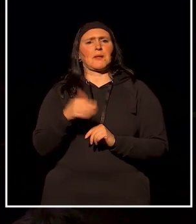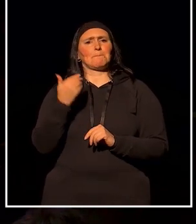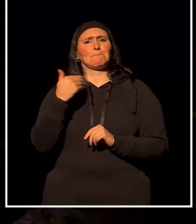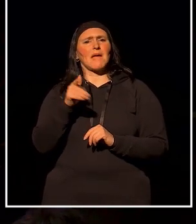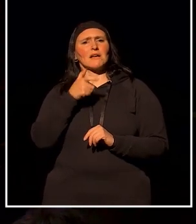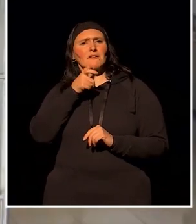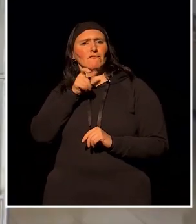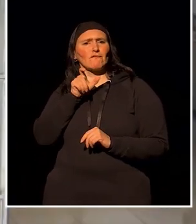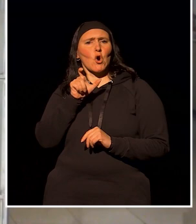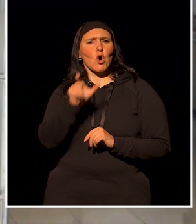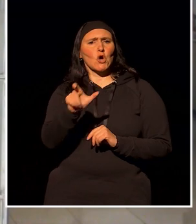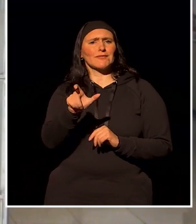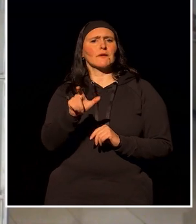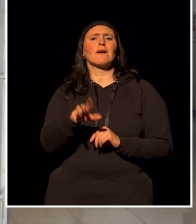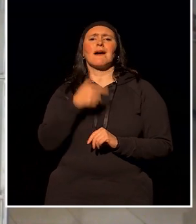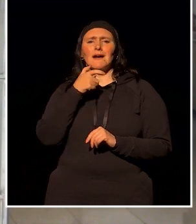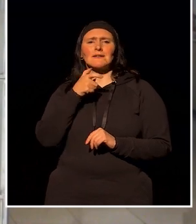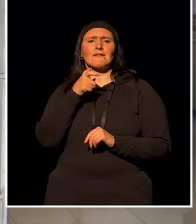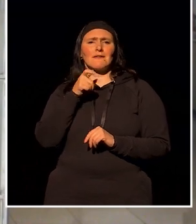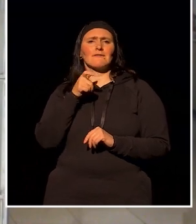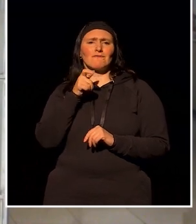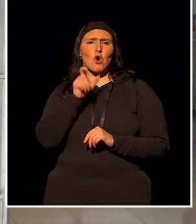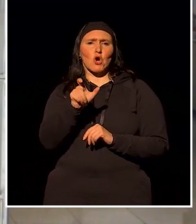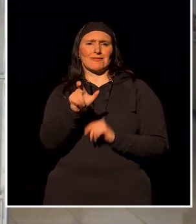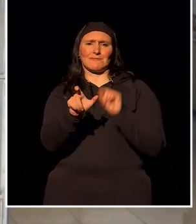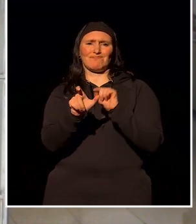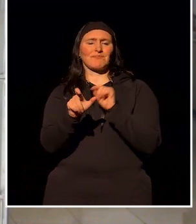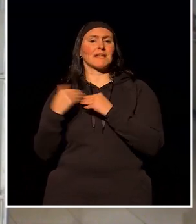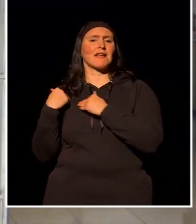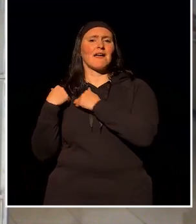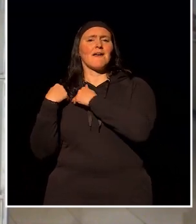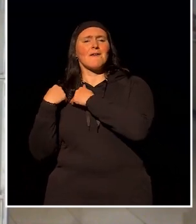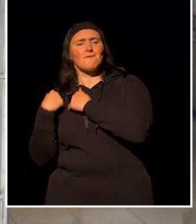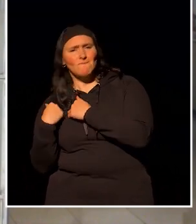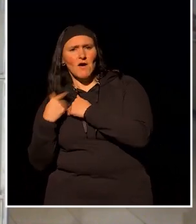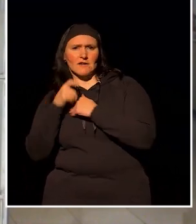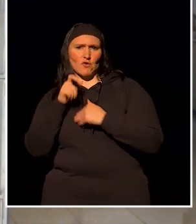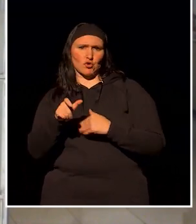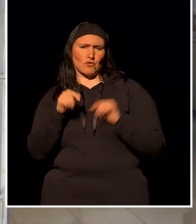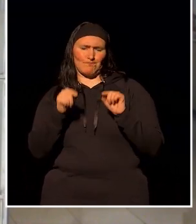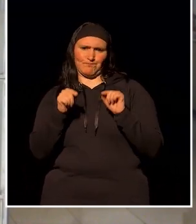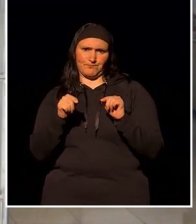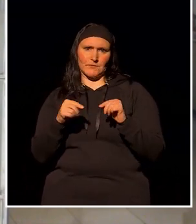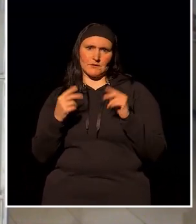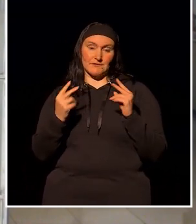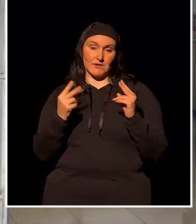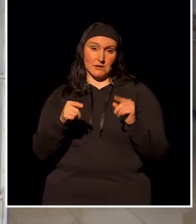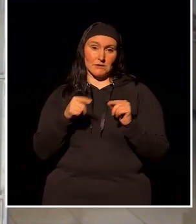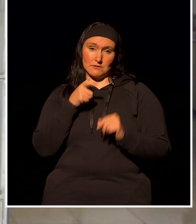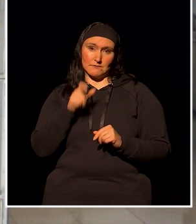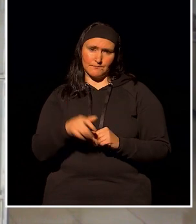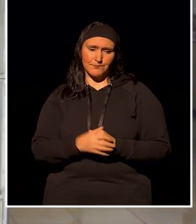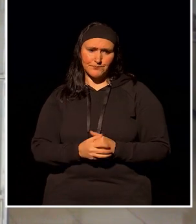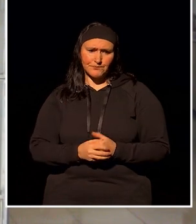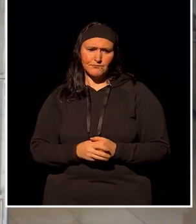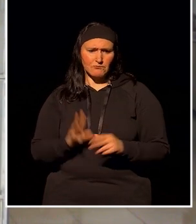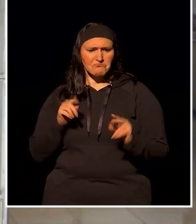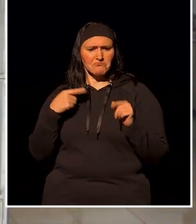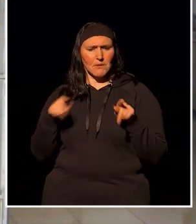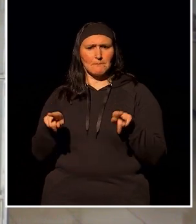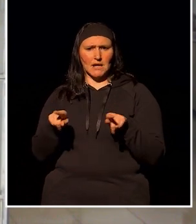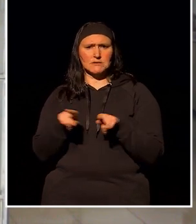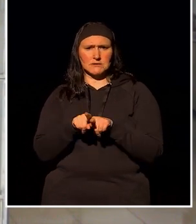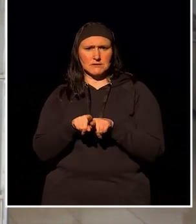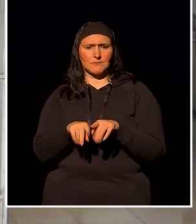Das ist, glaube ich, das wesentliche politische Verantwortung auch. Mhm. Aber um auf die Frage einzugehen, die vorhin